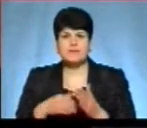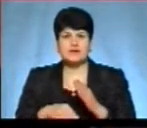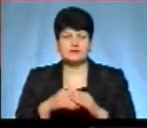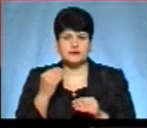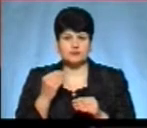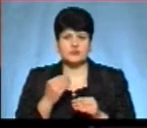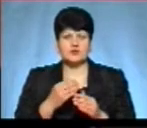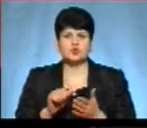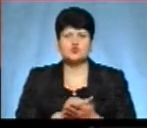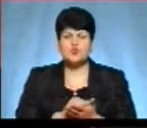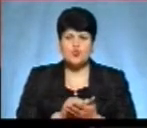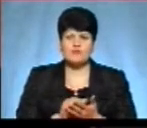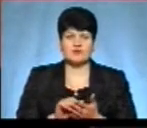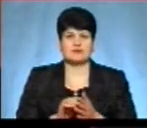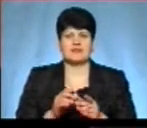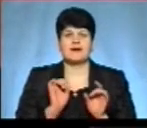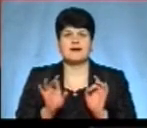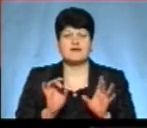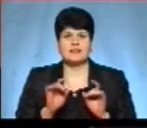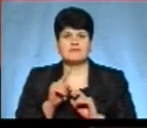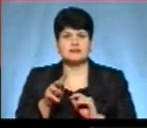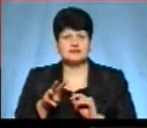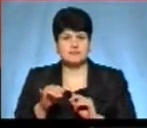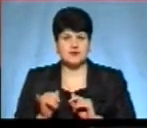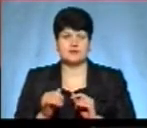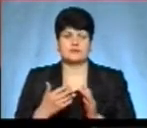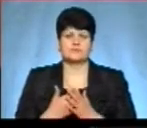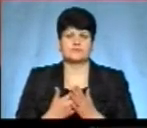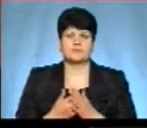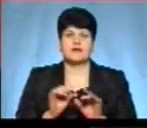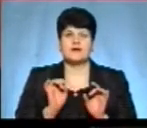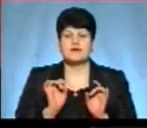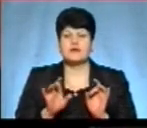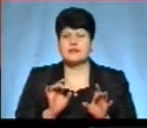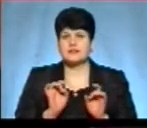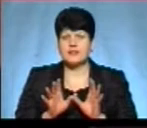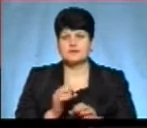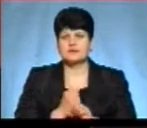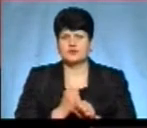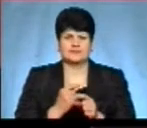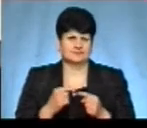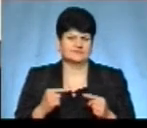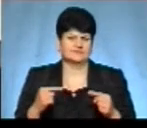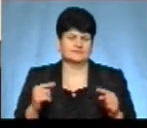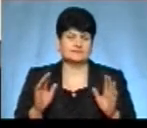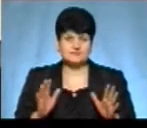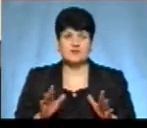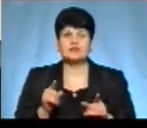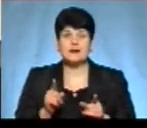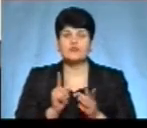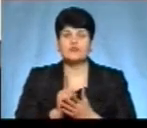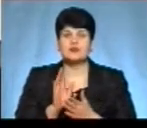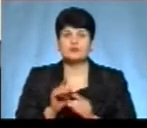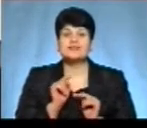агітації. Тобто це друковані матеріали, реклама на ЗМІ, реклама там на виготовлення іншої продукції, вона має йти лише